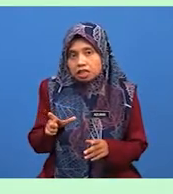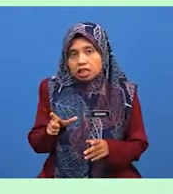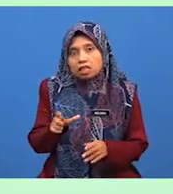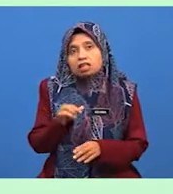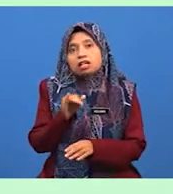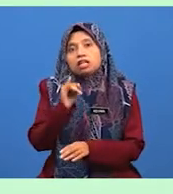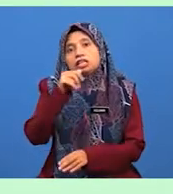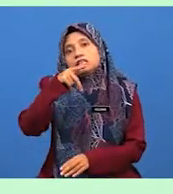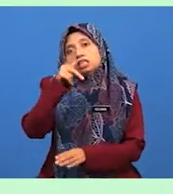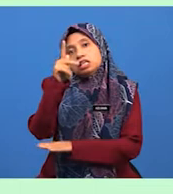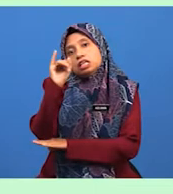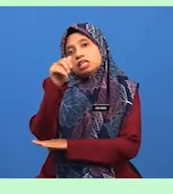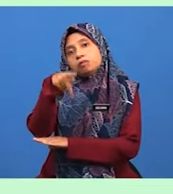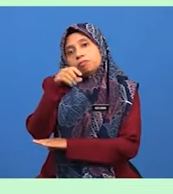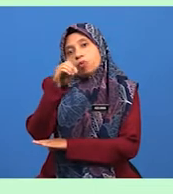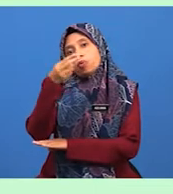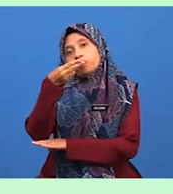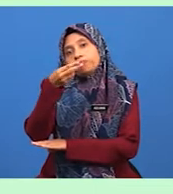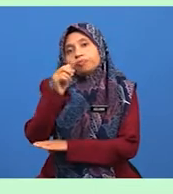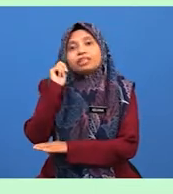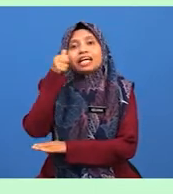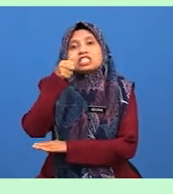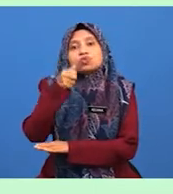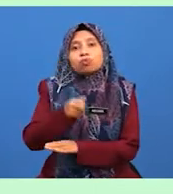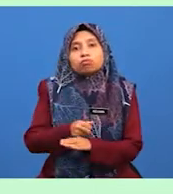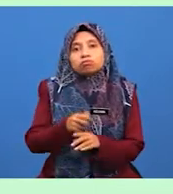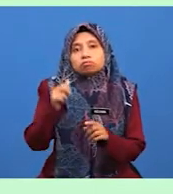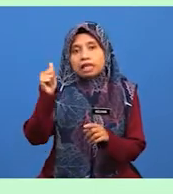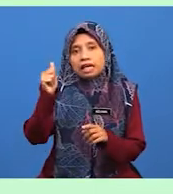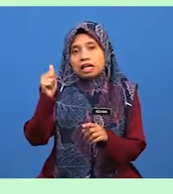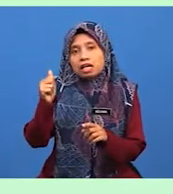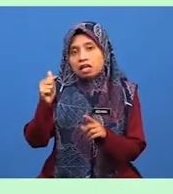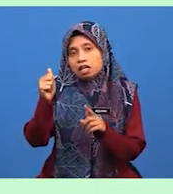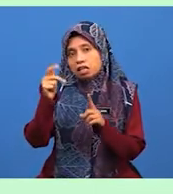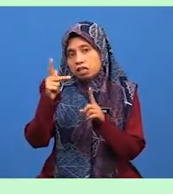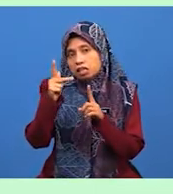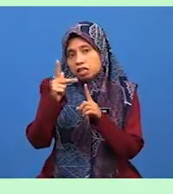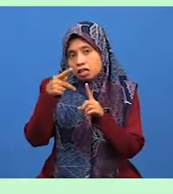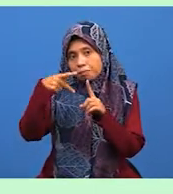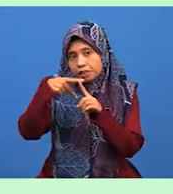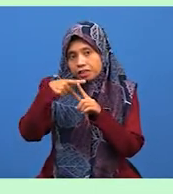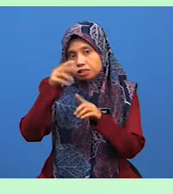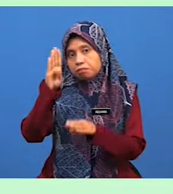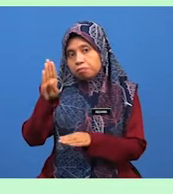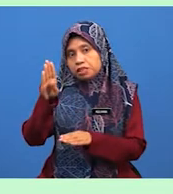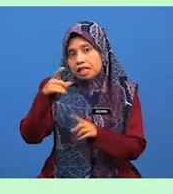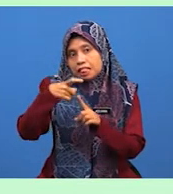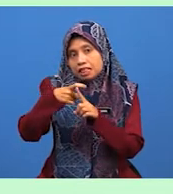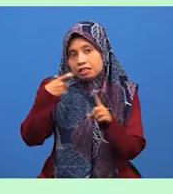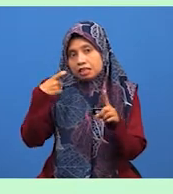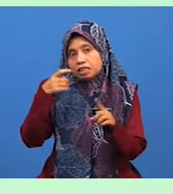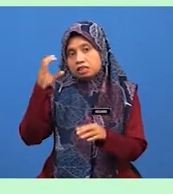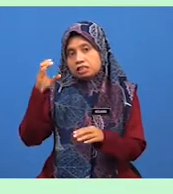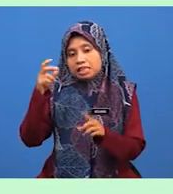Ipoh esok. A kepada B dari C